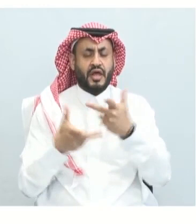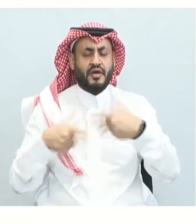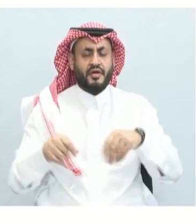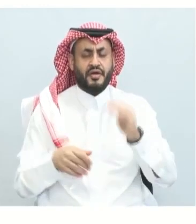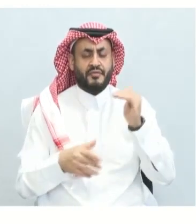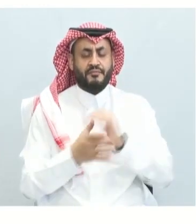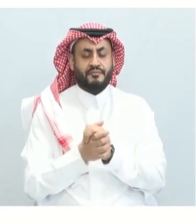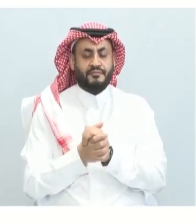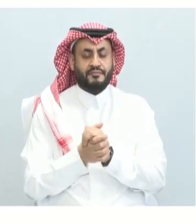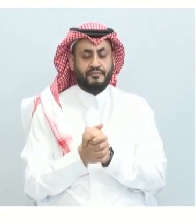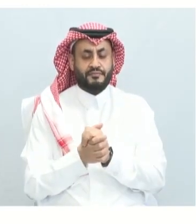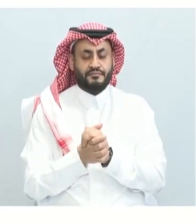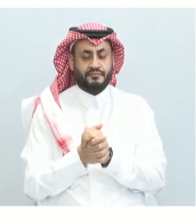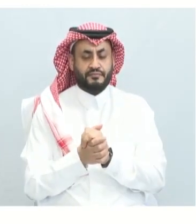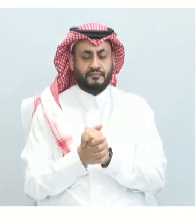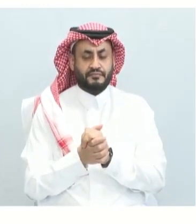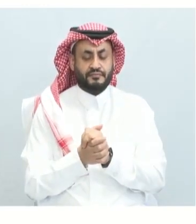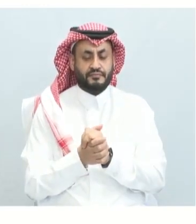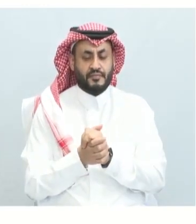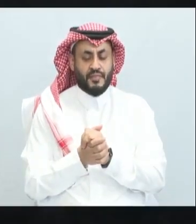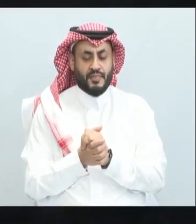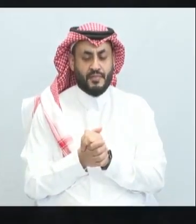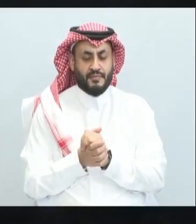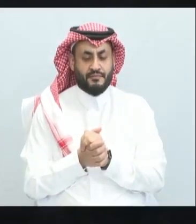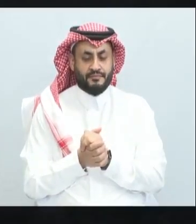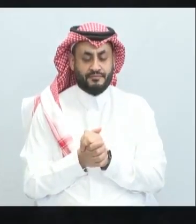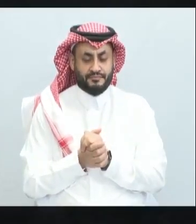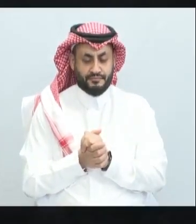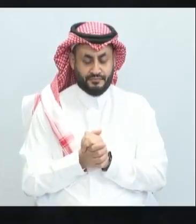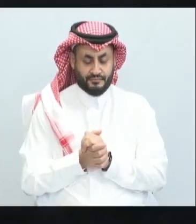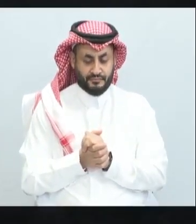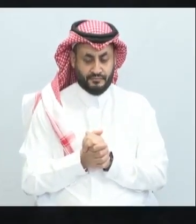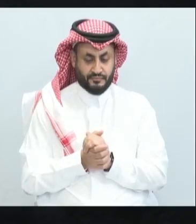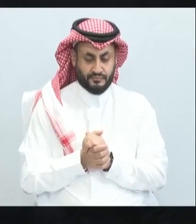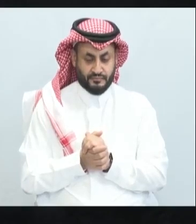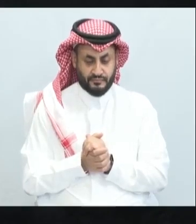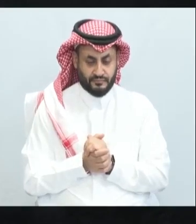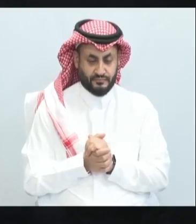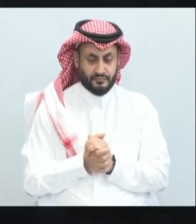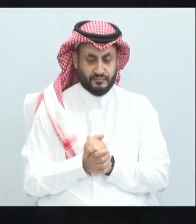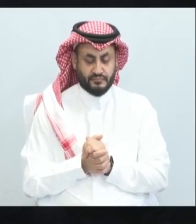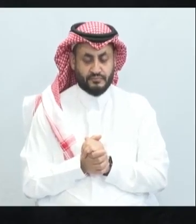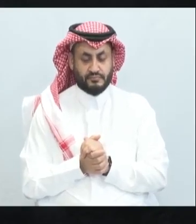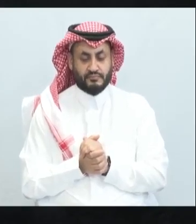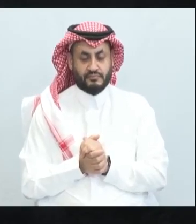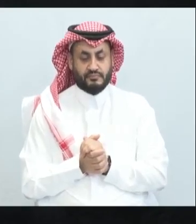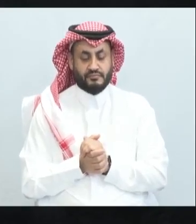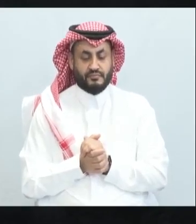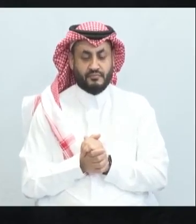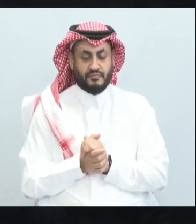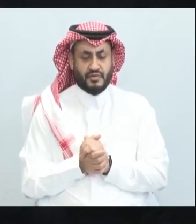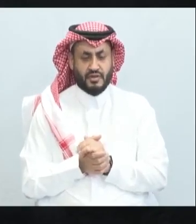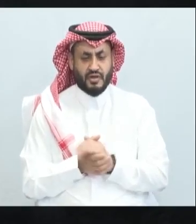الاخيره بمعنى انه بعد ان يوتر بعد الركوع بعد ان يقول ربنا ولك